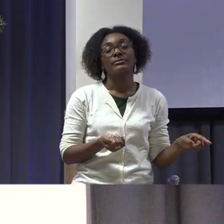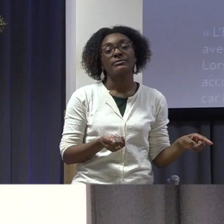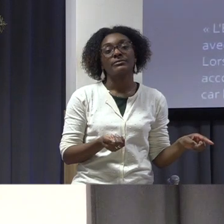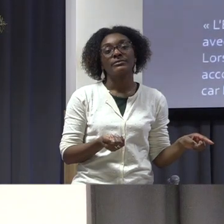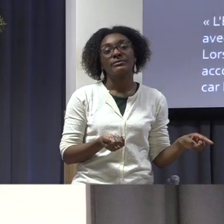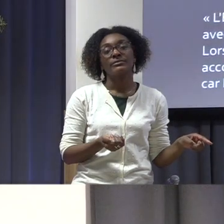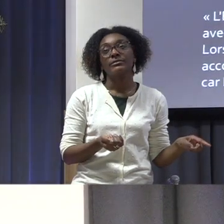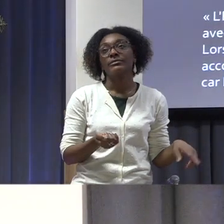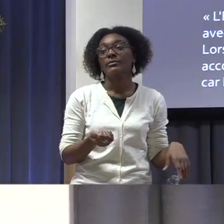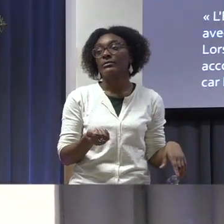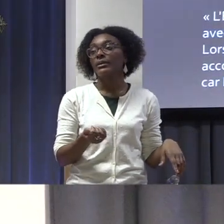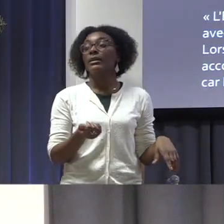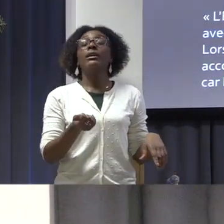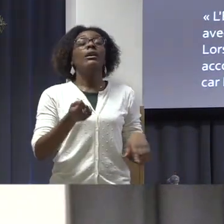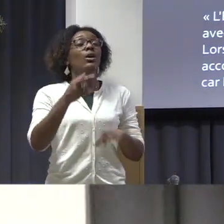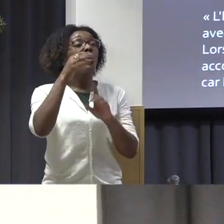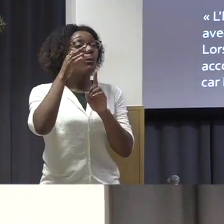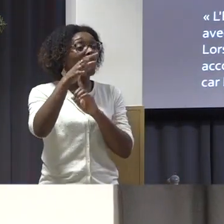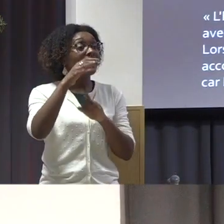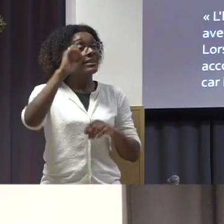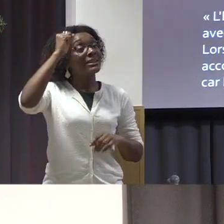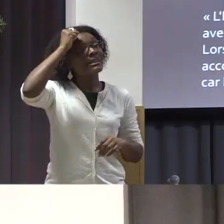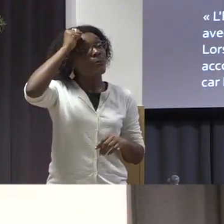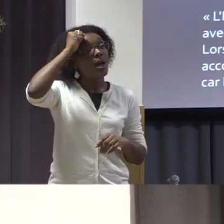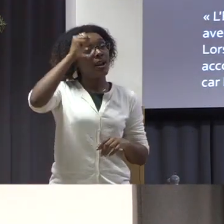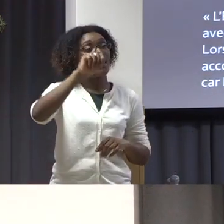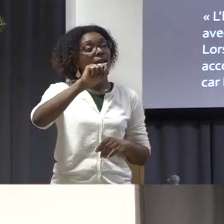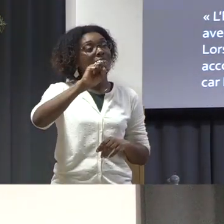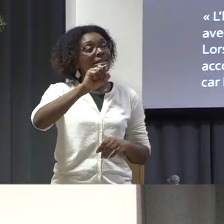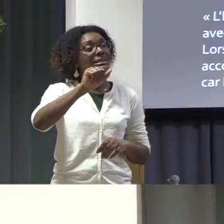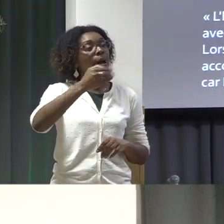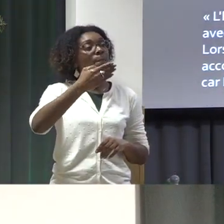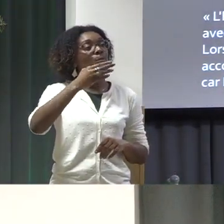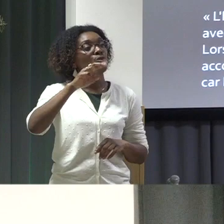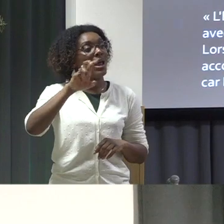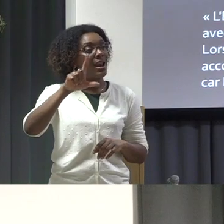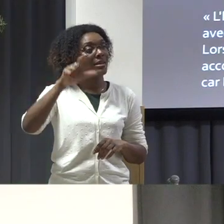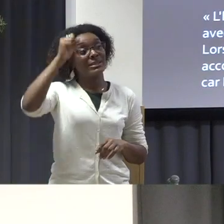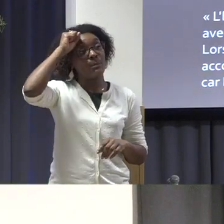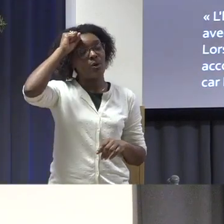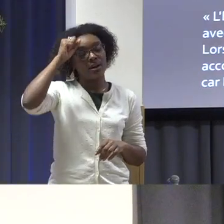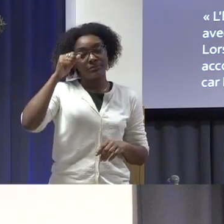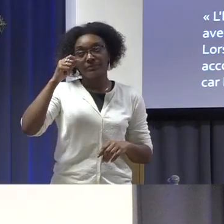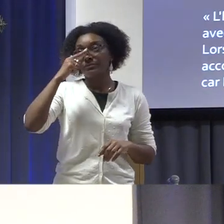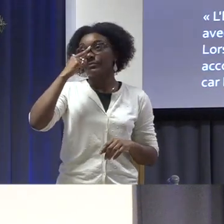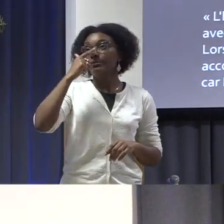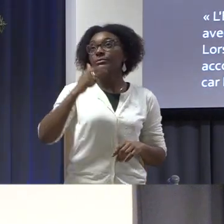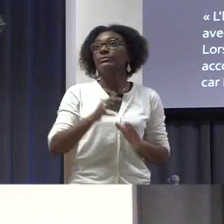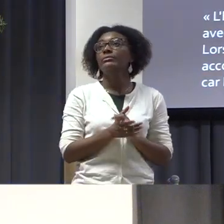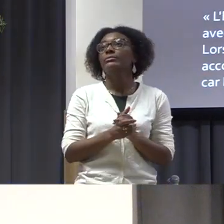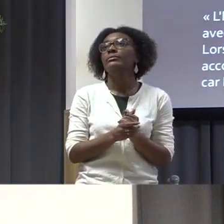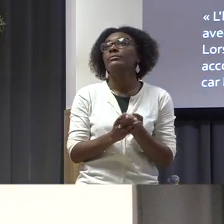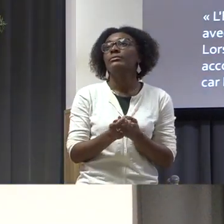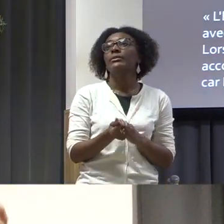ceci concernant le le disait ceci aura sa hull pour lui montrer qu'on fait c'est la